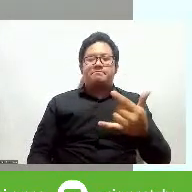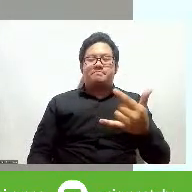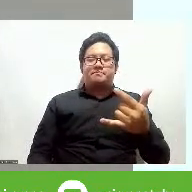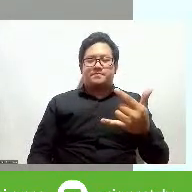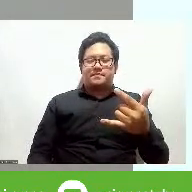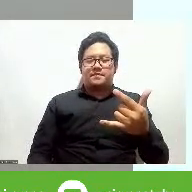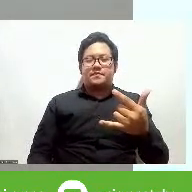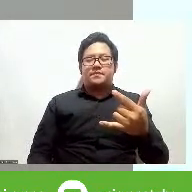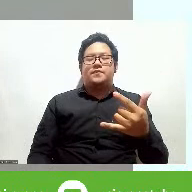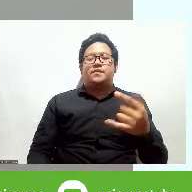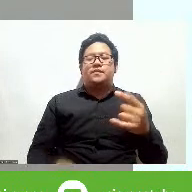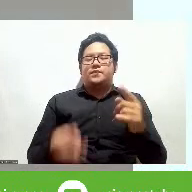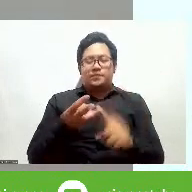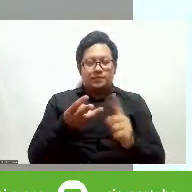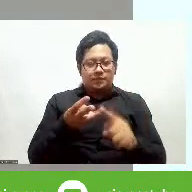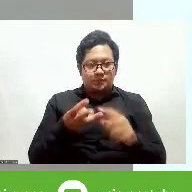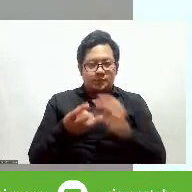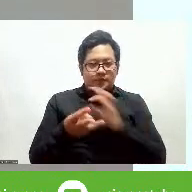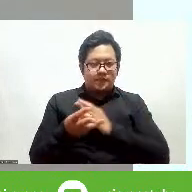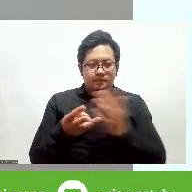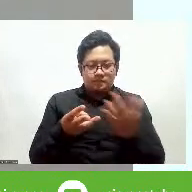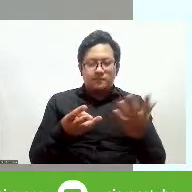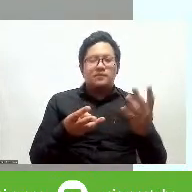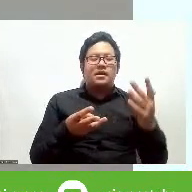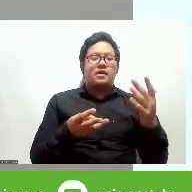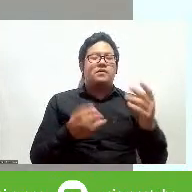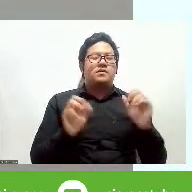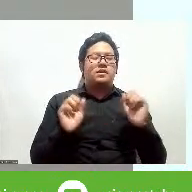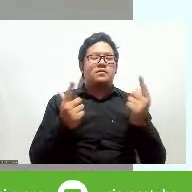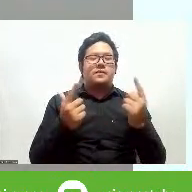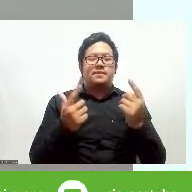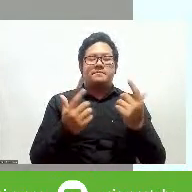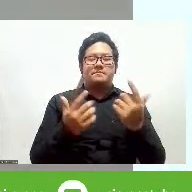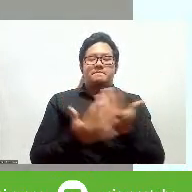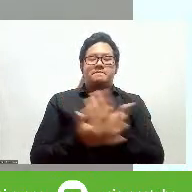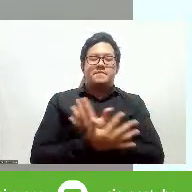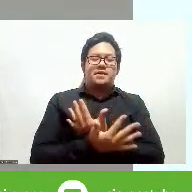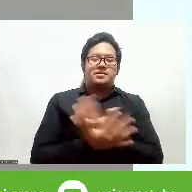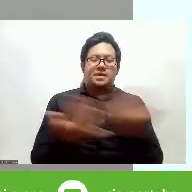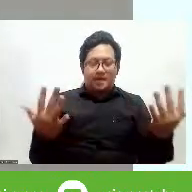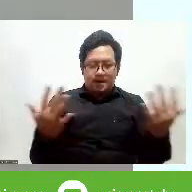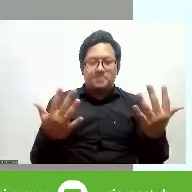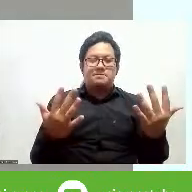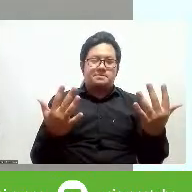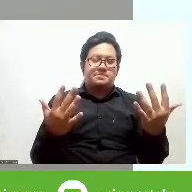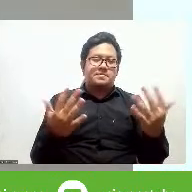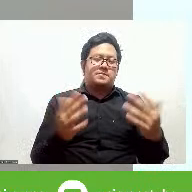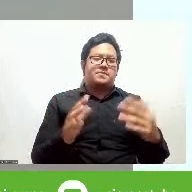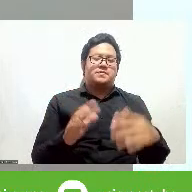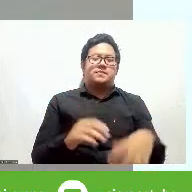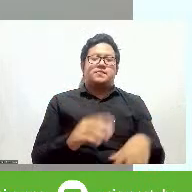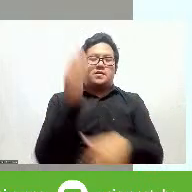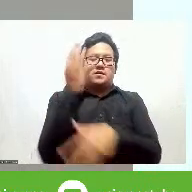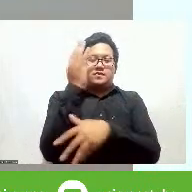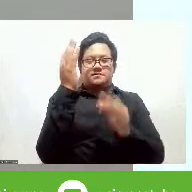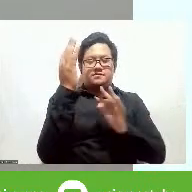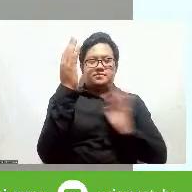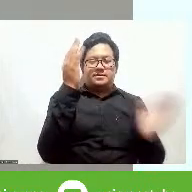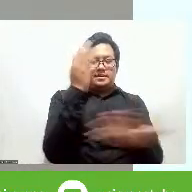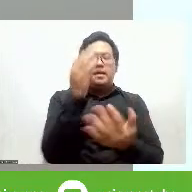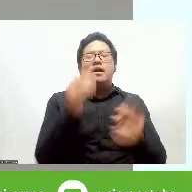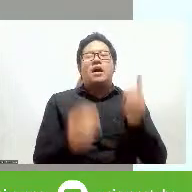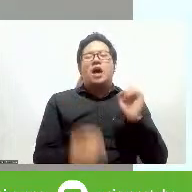untuk kehidupan masyarakat setempat harus kita beratap pertahankan kita rehab